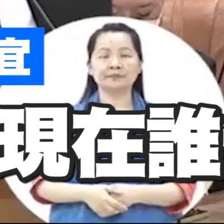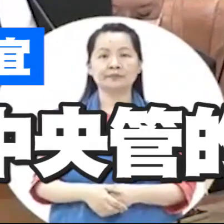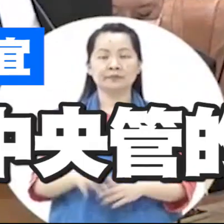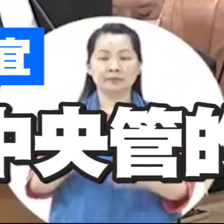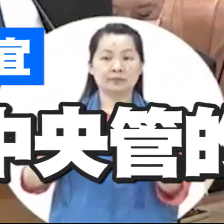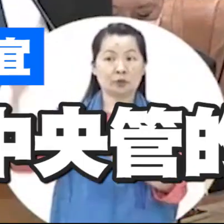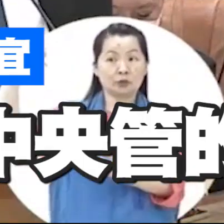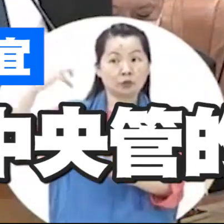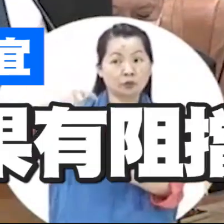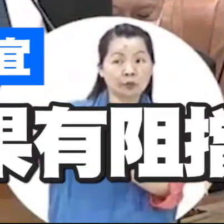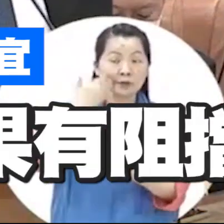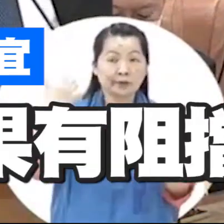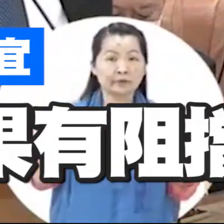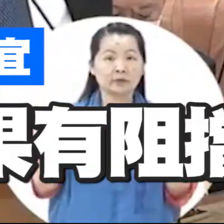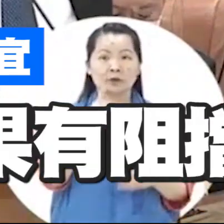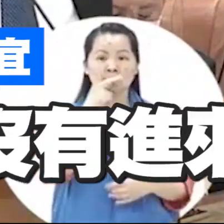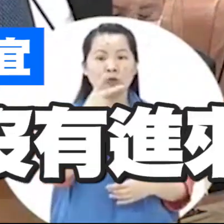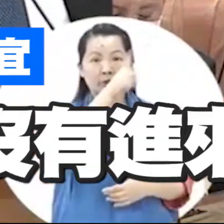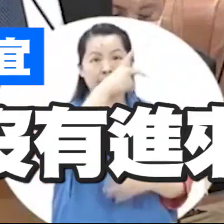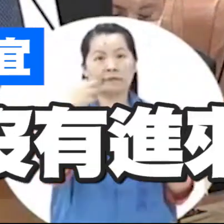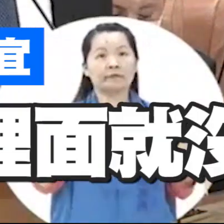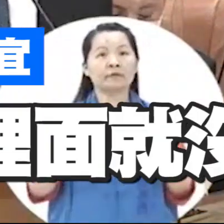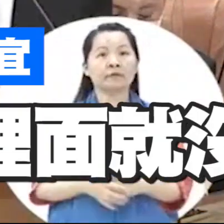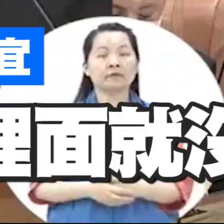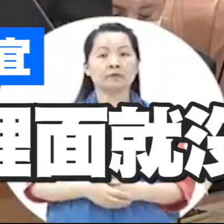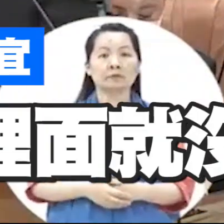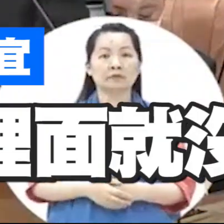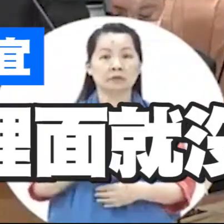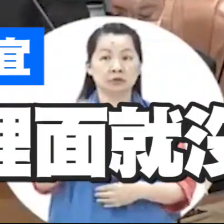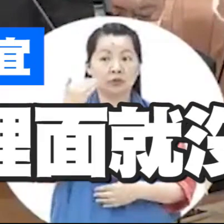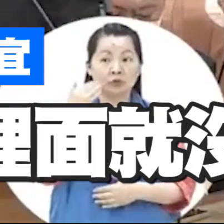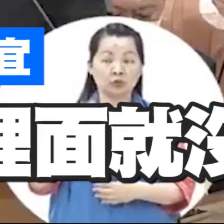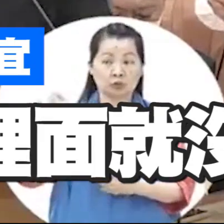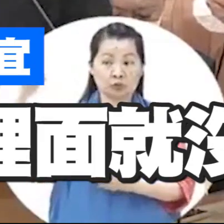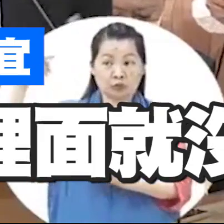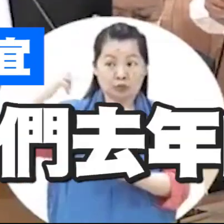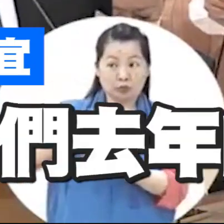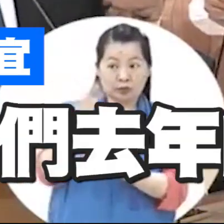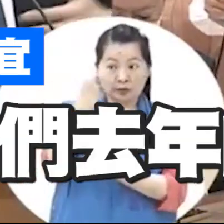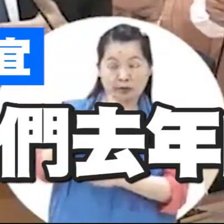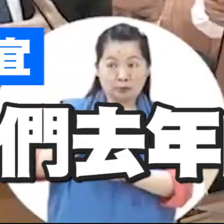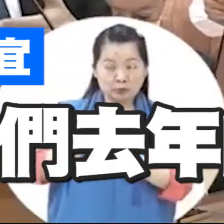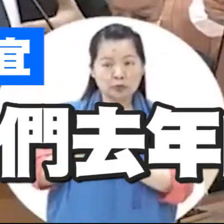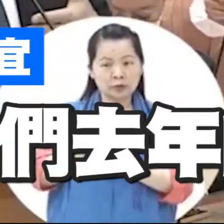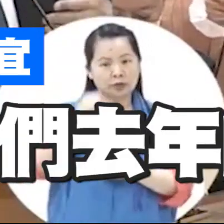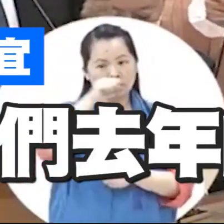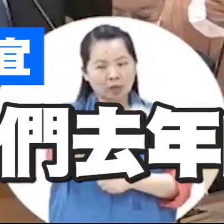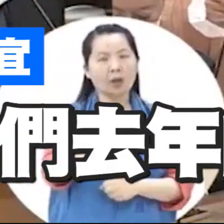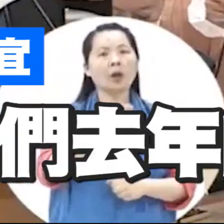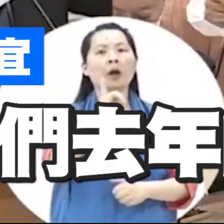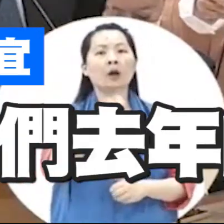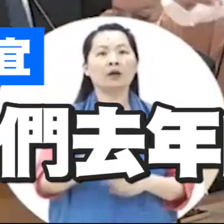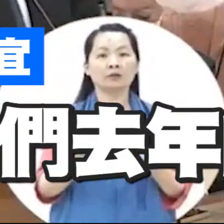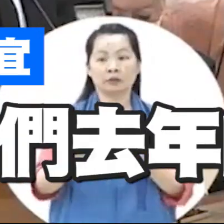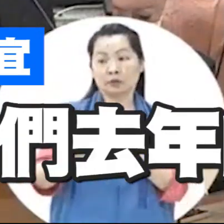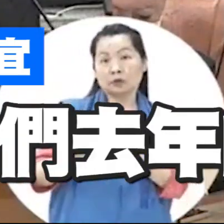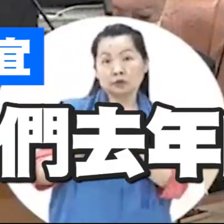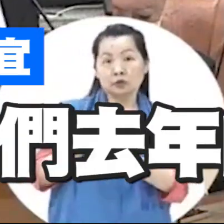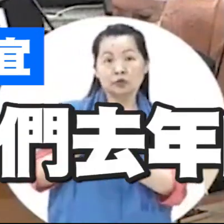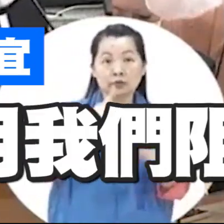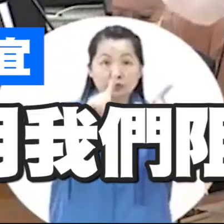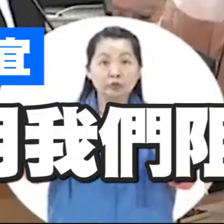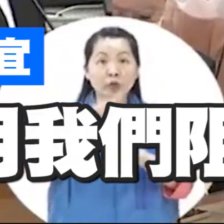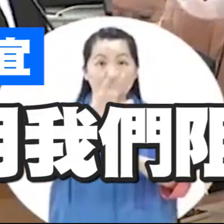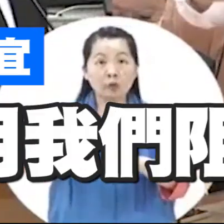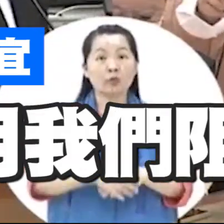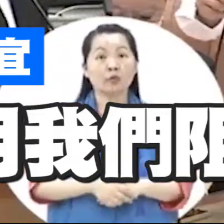的，中央管的，今仔放伫外口无入来，你根本内底都无好代志。像咱去年听我来搞不了，咱解释你。 一